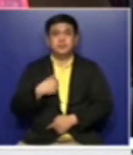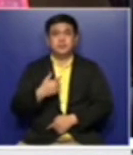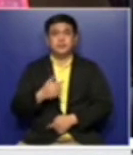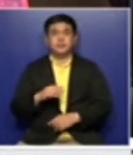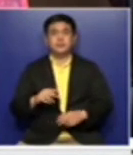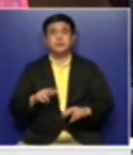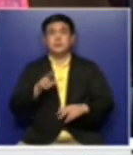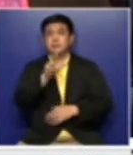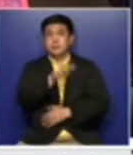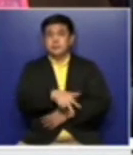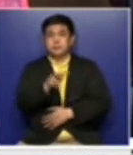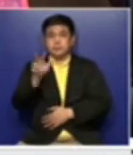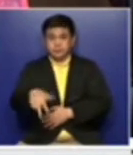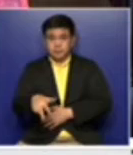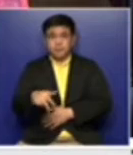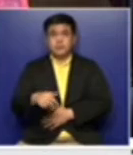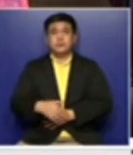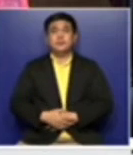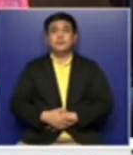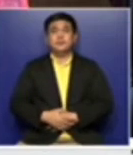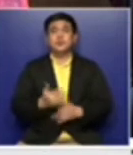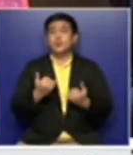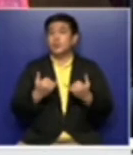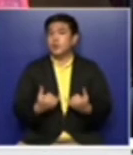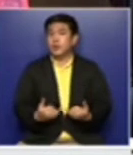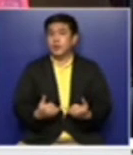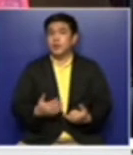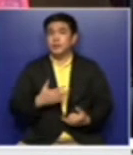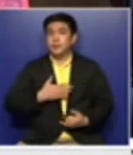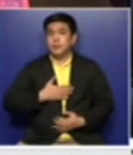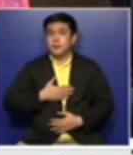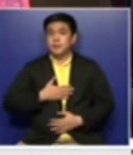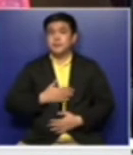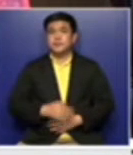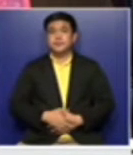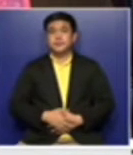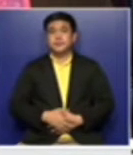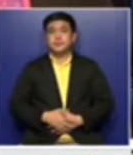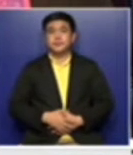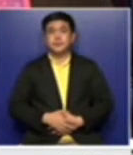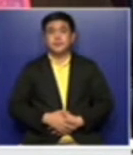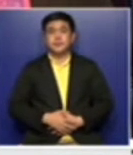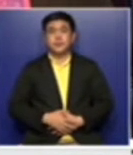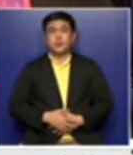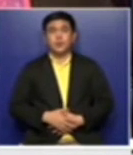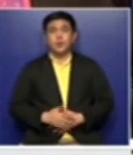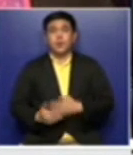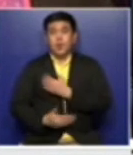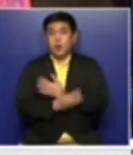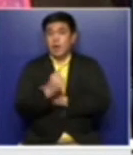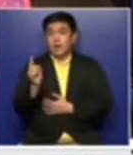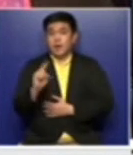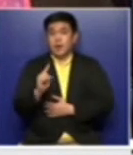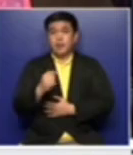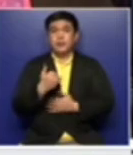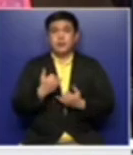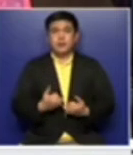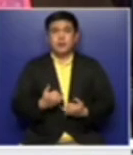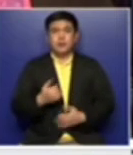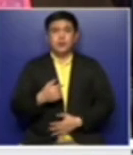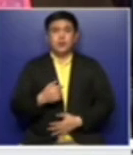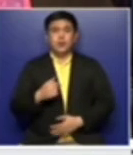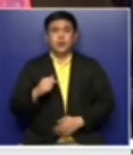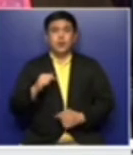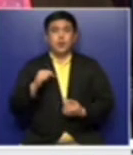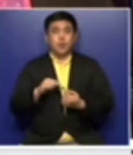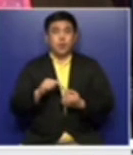ทยวันนี้กับผมได้ขอโอกาสนี้มาพิจารณาร่าง